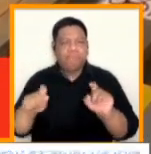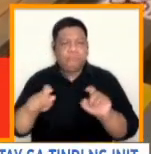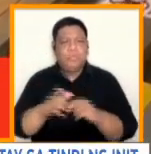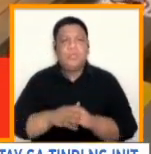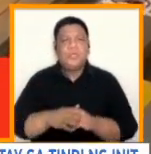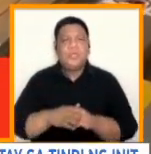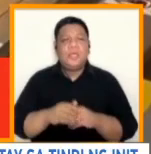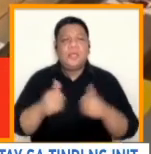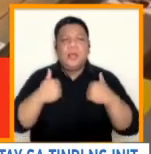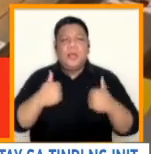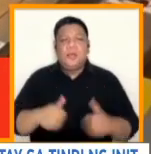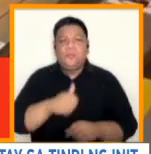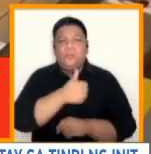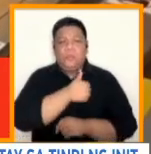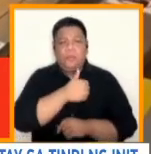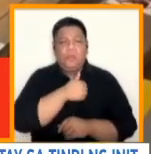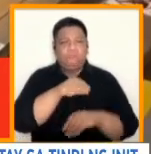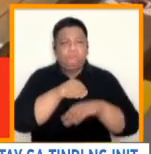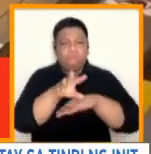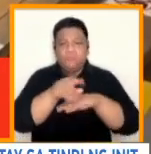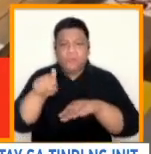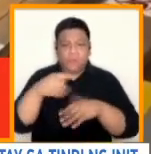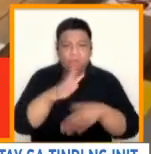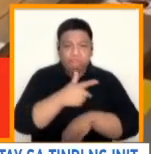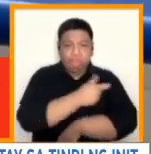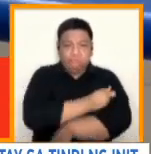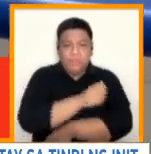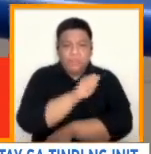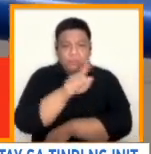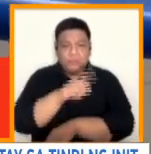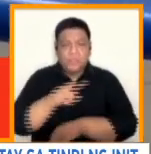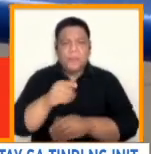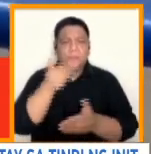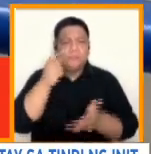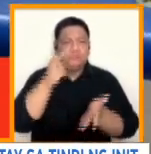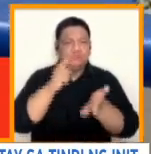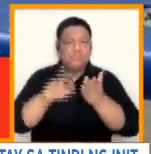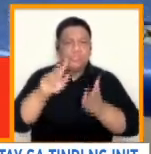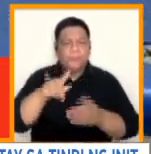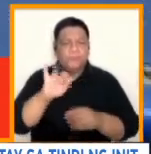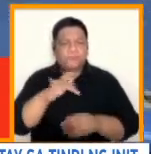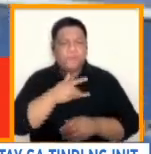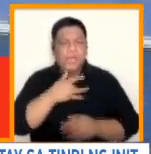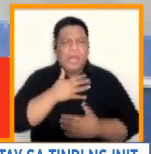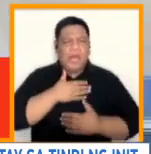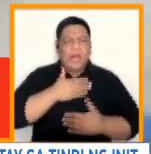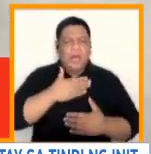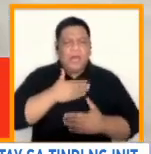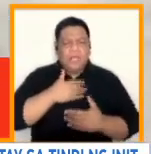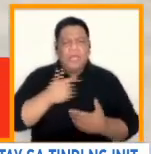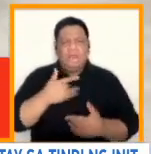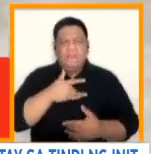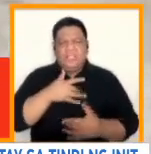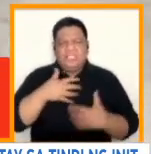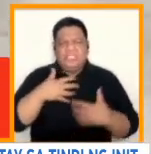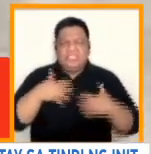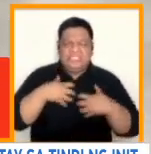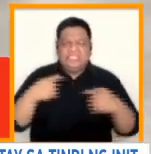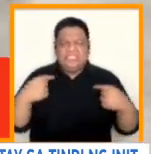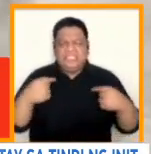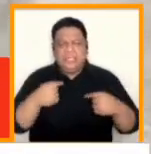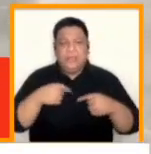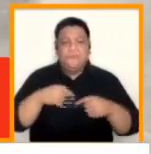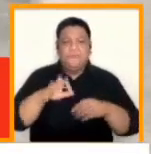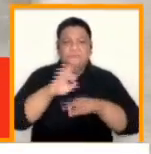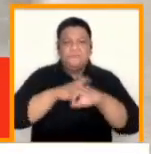mga nabakunahan ng AstraZeneca na agad magpatingin kung hirap sa paghinga, may pananakit ng dibdib, namamaga mga binti, masakit